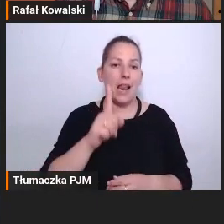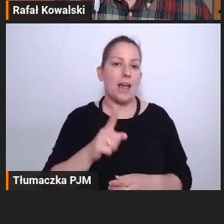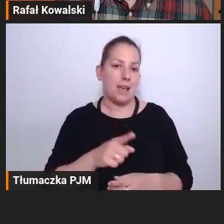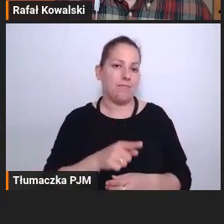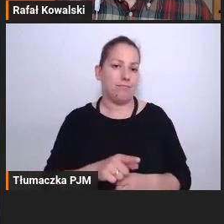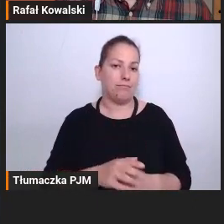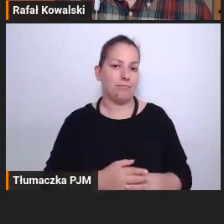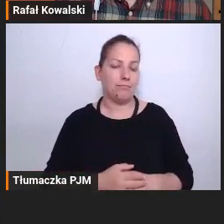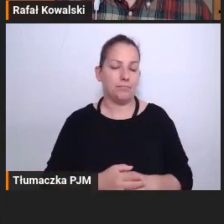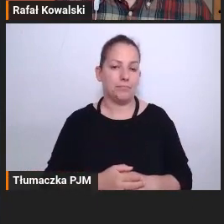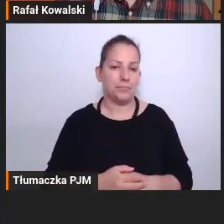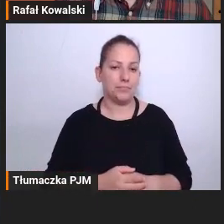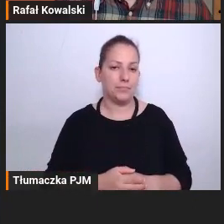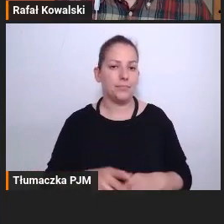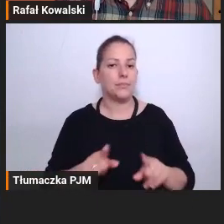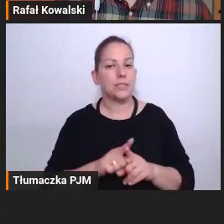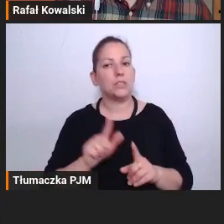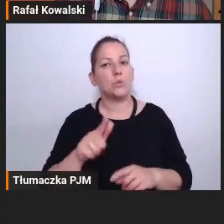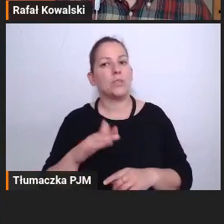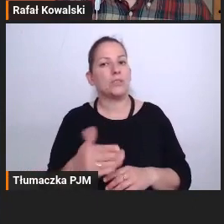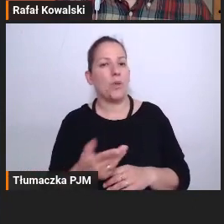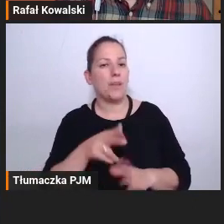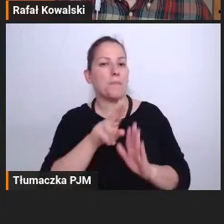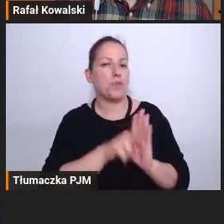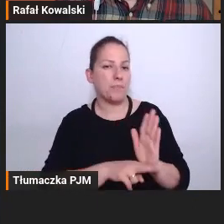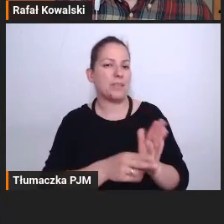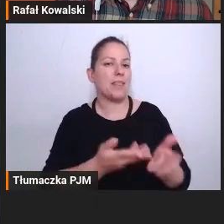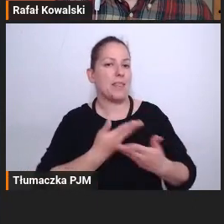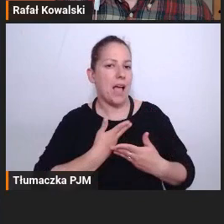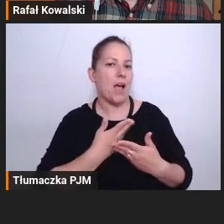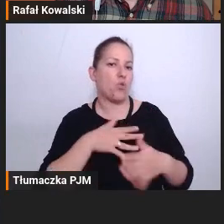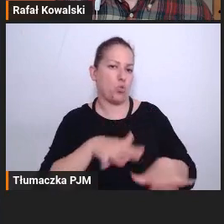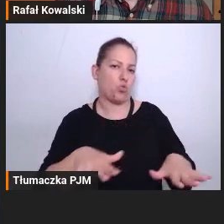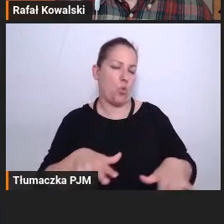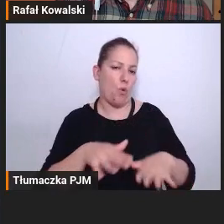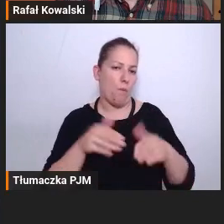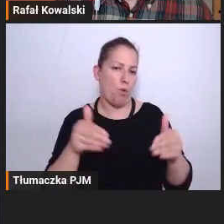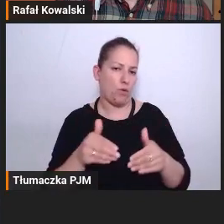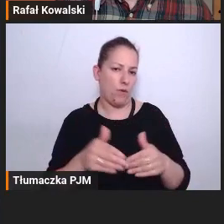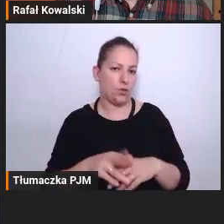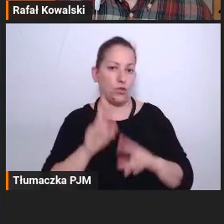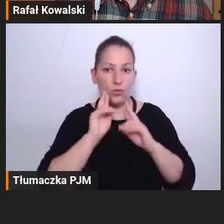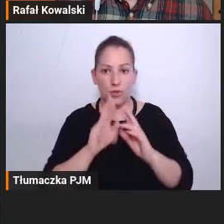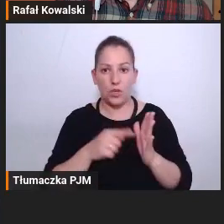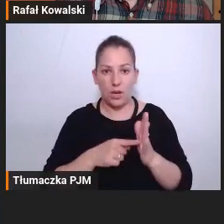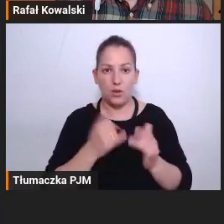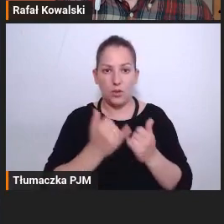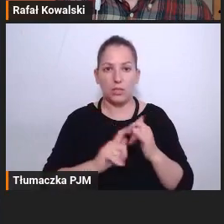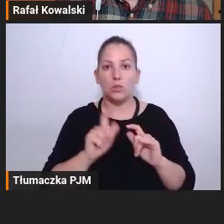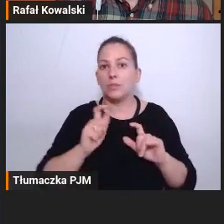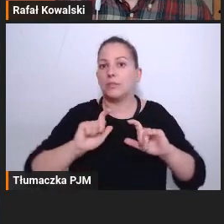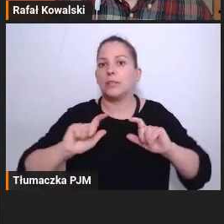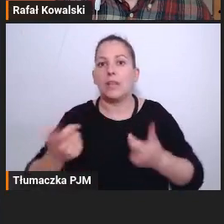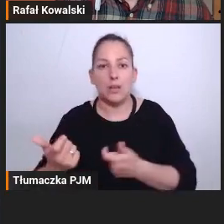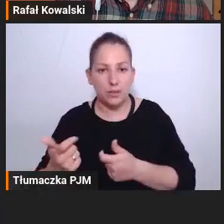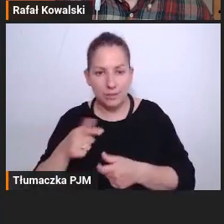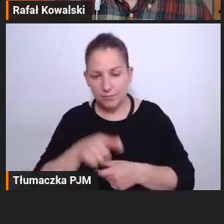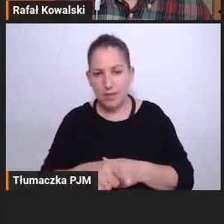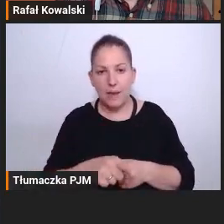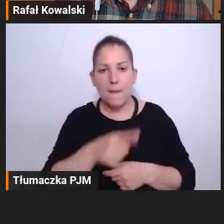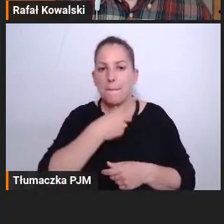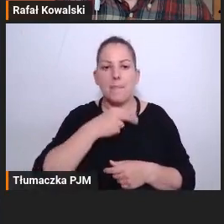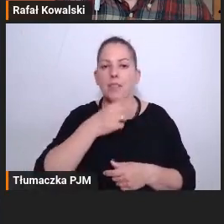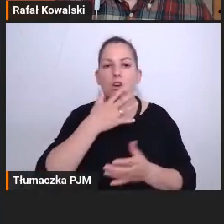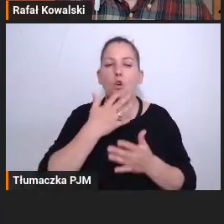tutaj też z drugiej strony te przepisy dają dużo możliwości, tak? Bo rzeczywiście, jeżeli się coś zdarzy, to w tej sytuacji my nie